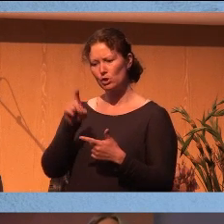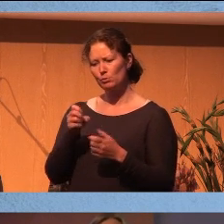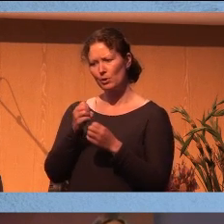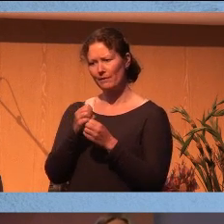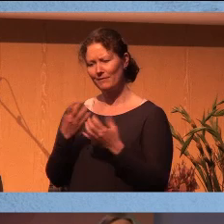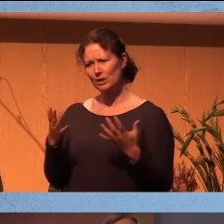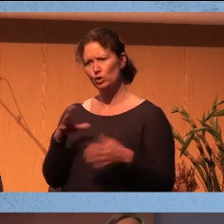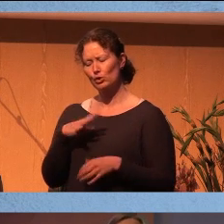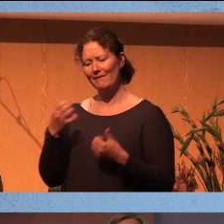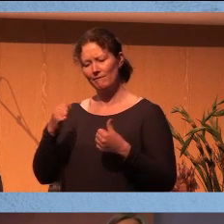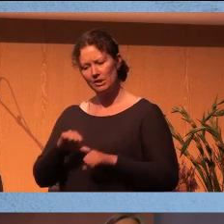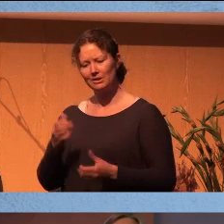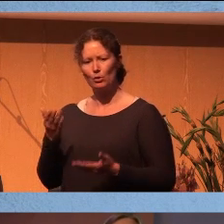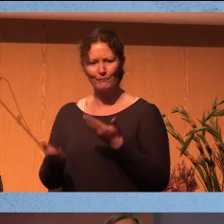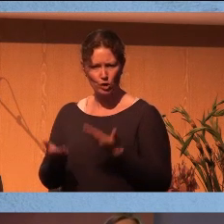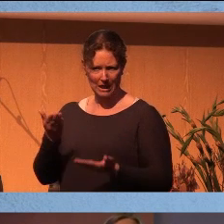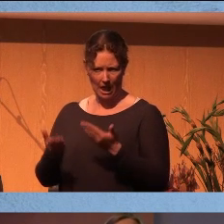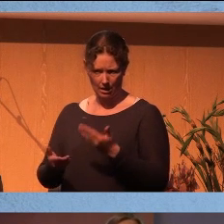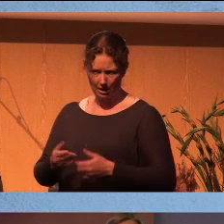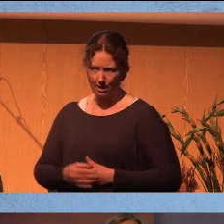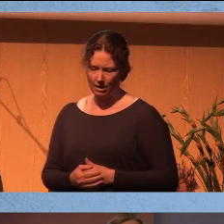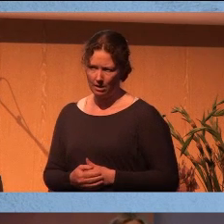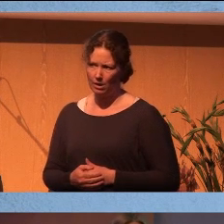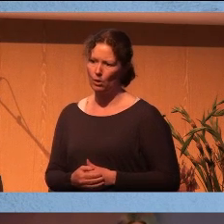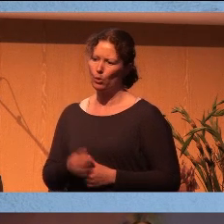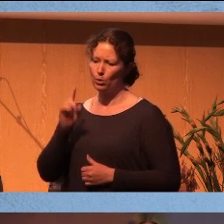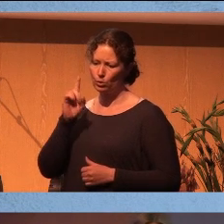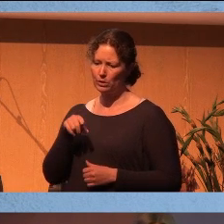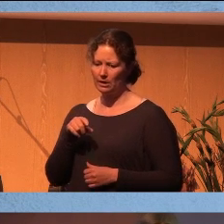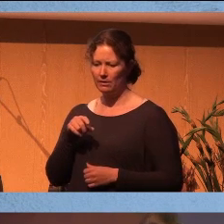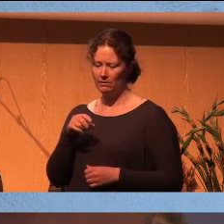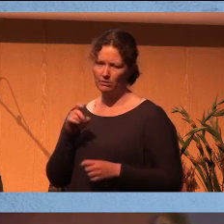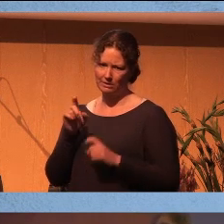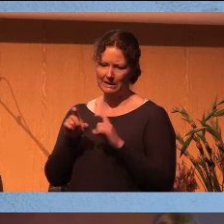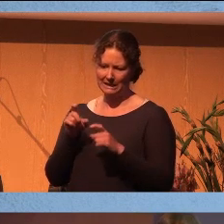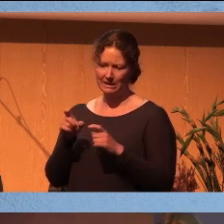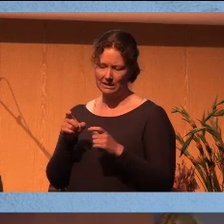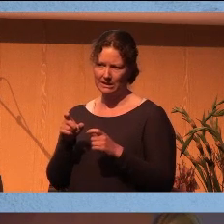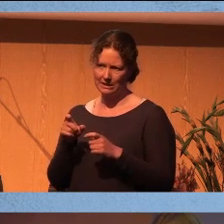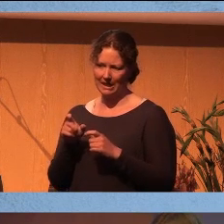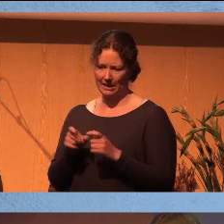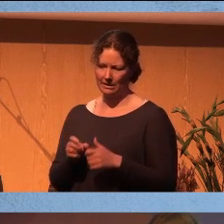synes vanskeligst å vurdere, og kunne kritisk vurdere.